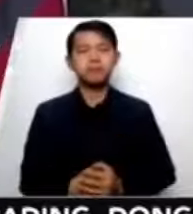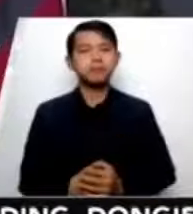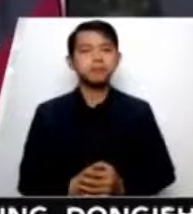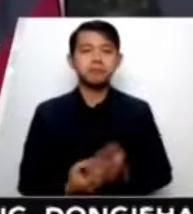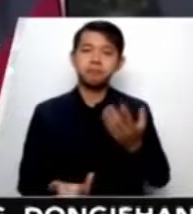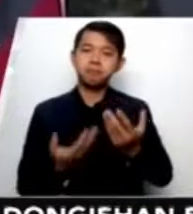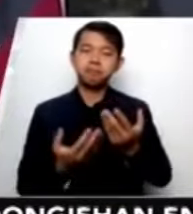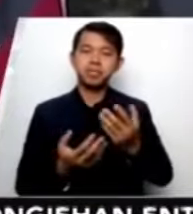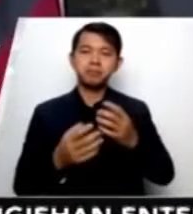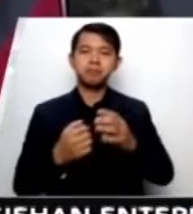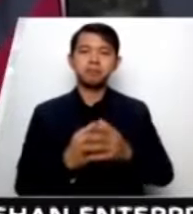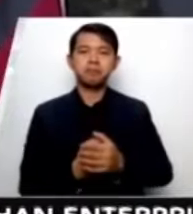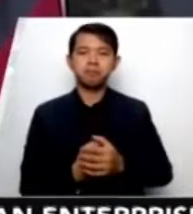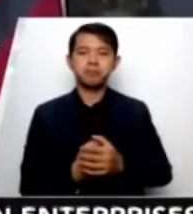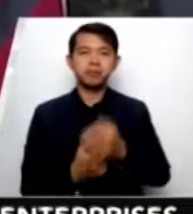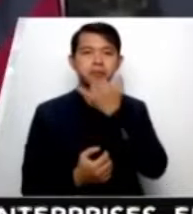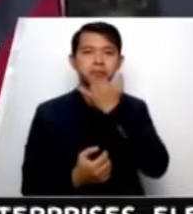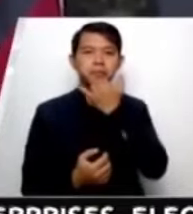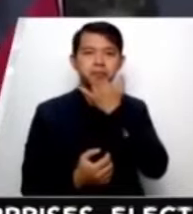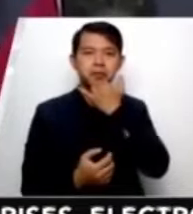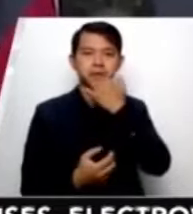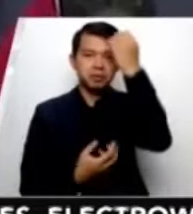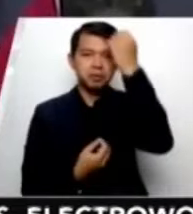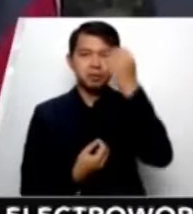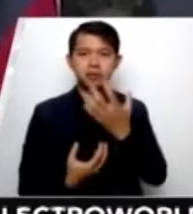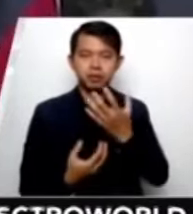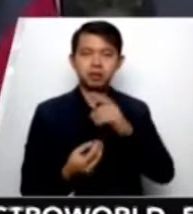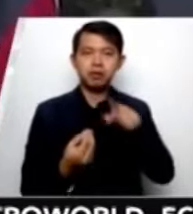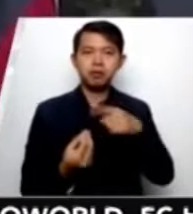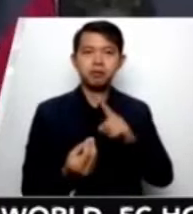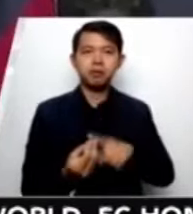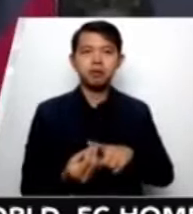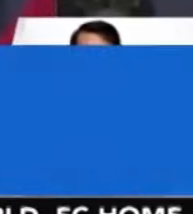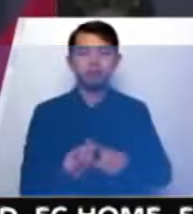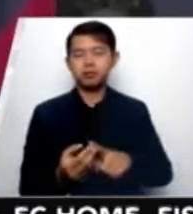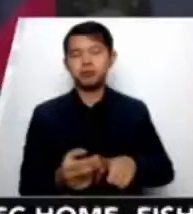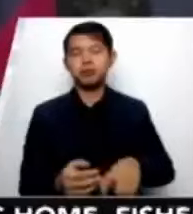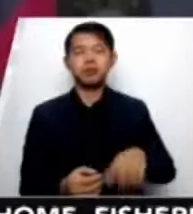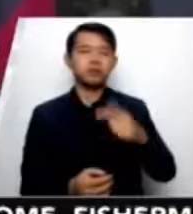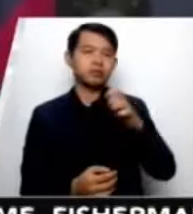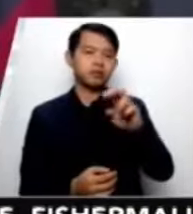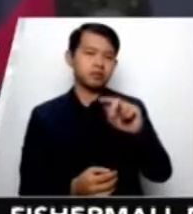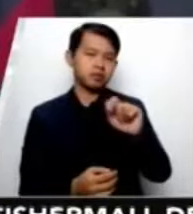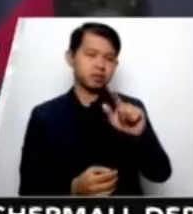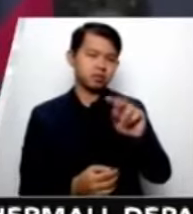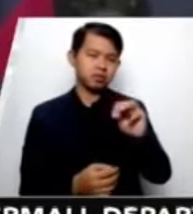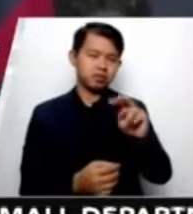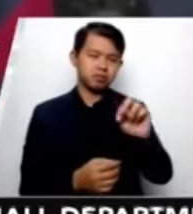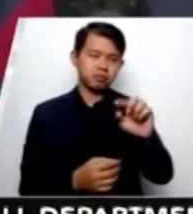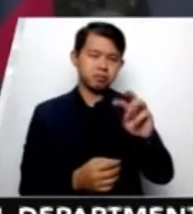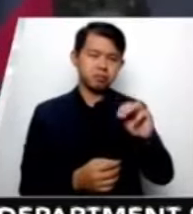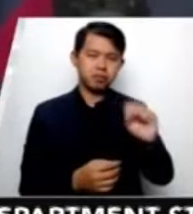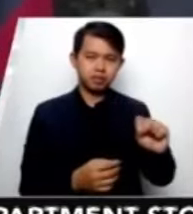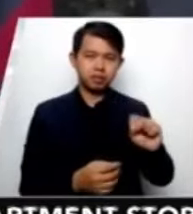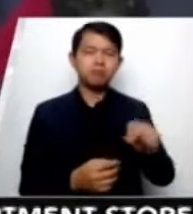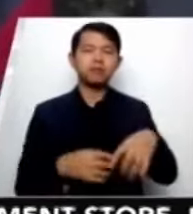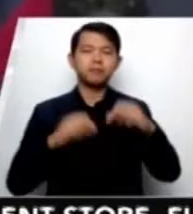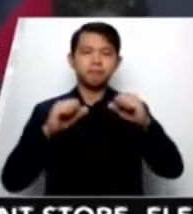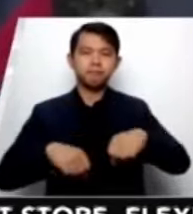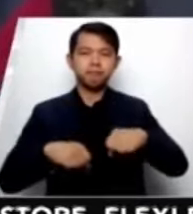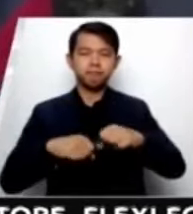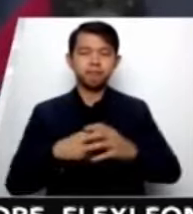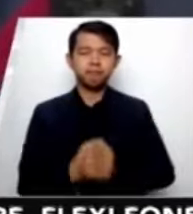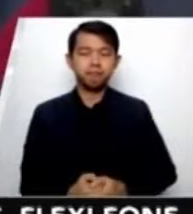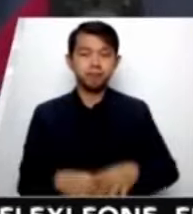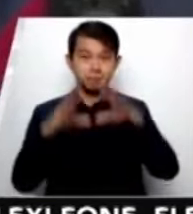Pangulong Marcos sa anya'y non-existent na gentleman's agreement. Wala pang bagong sagot ang Pangulo na biyaheng Amerika ngayon